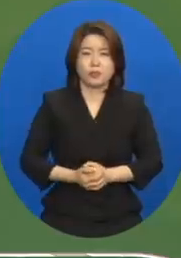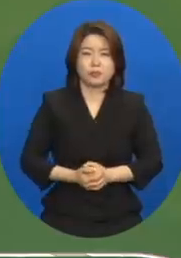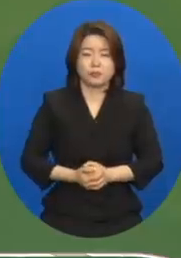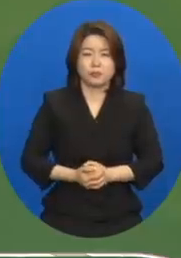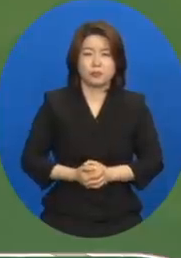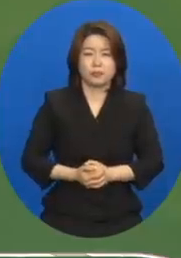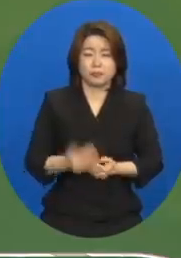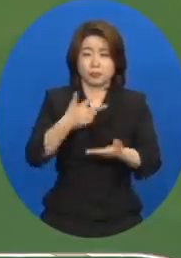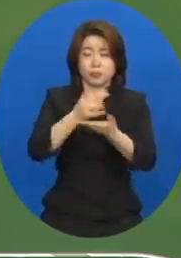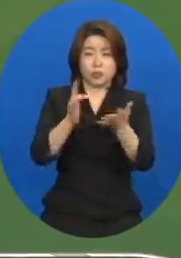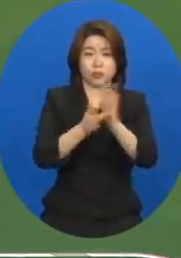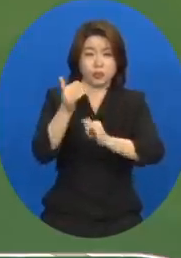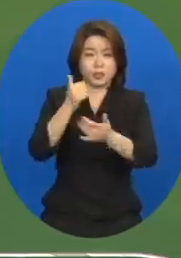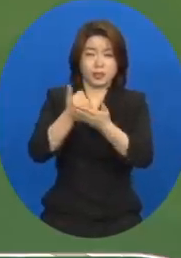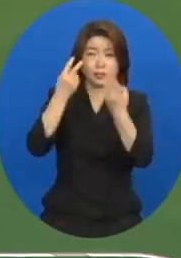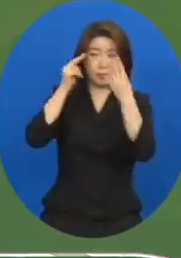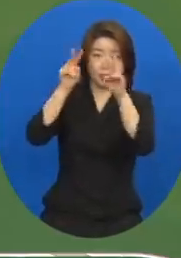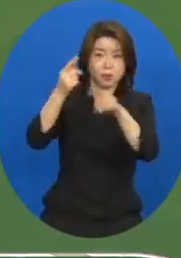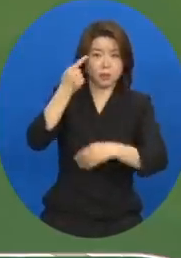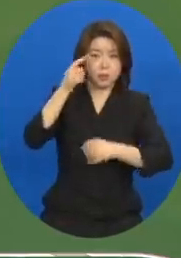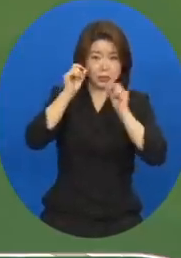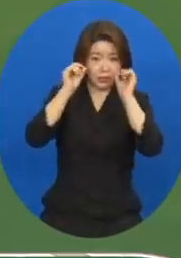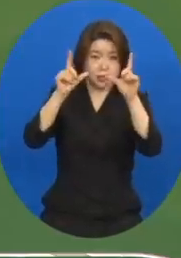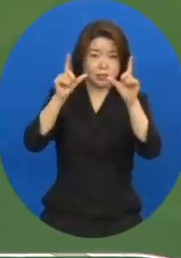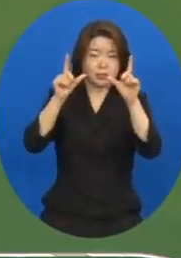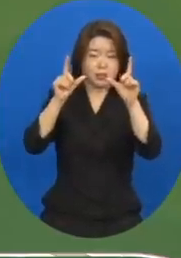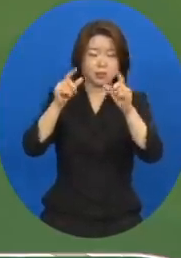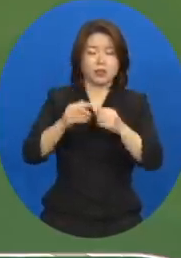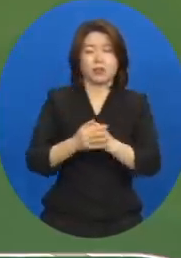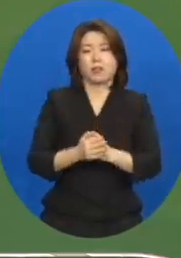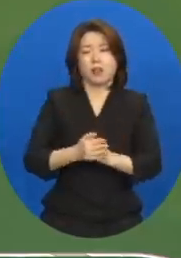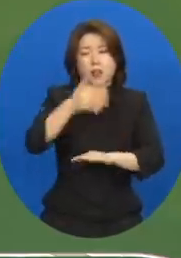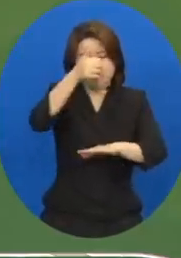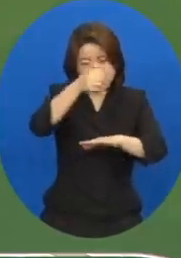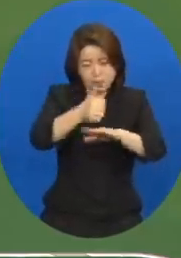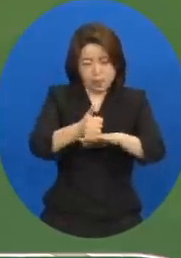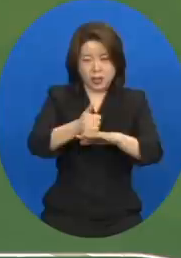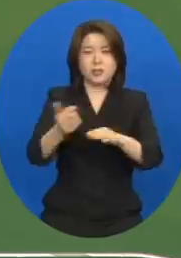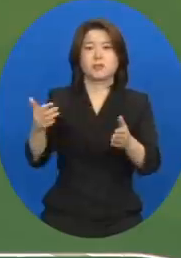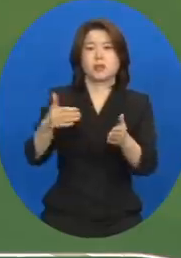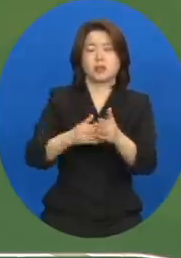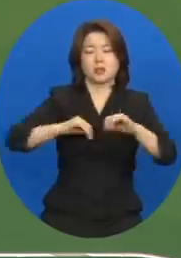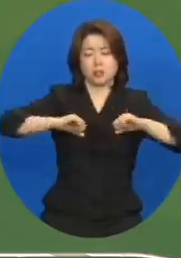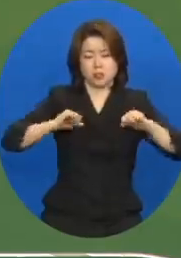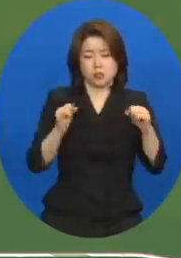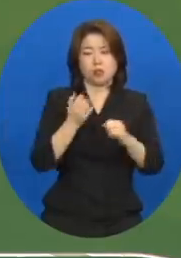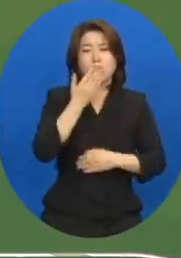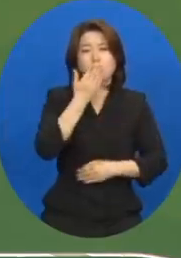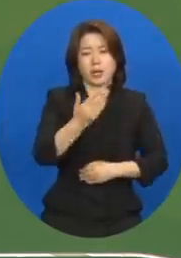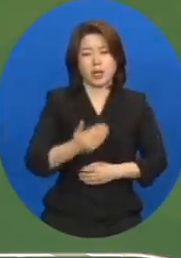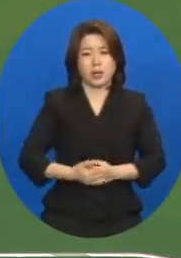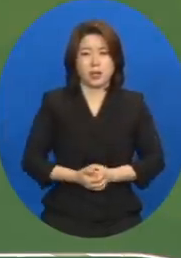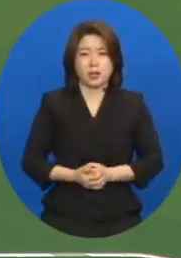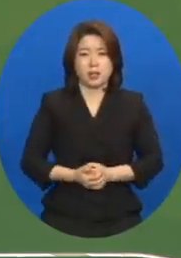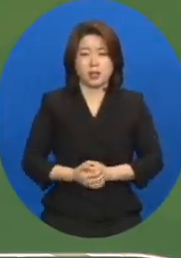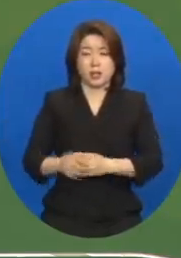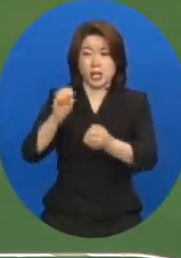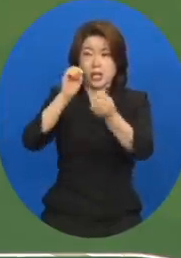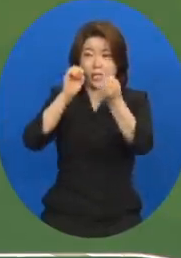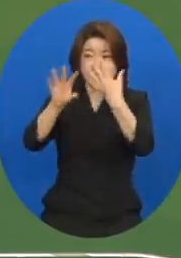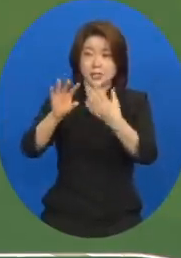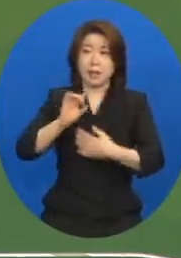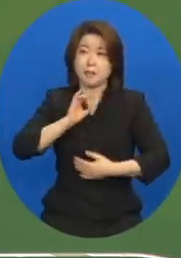주 예수님을 바라보는 눈이 뜨여야 비로소 끝까지 순종할 수 있어요. 응답